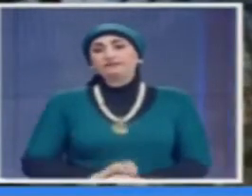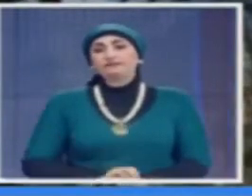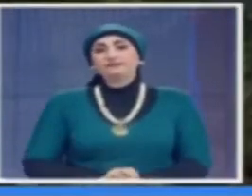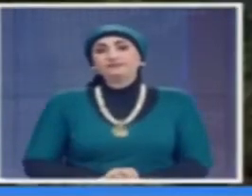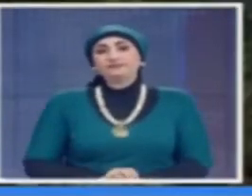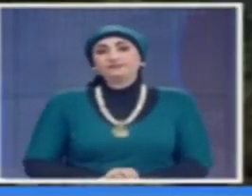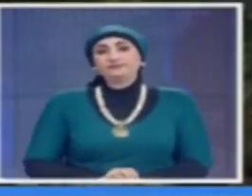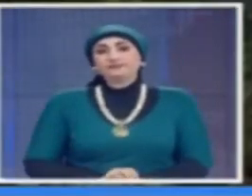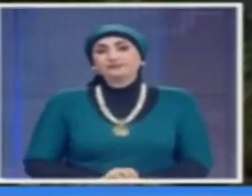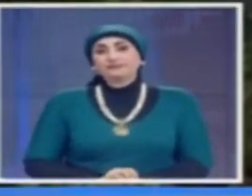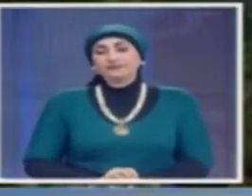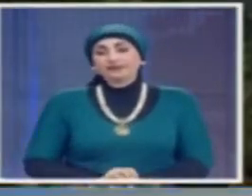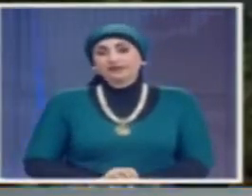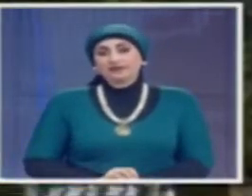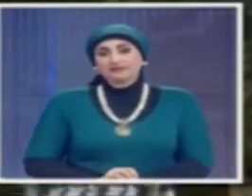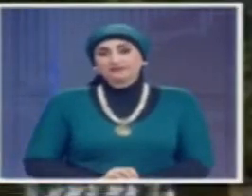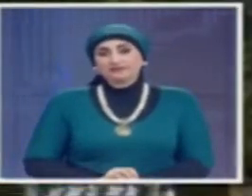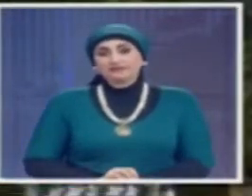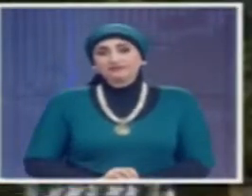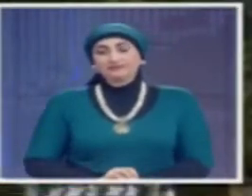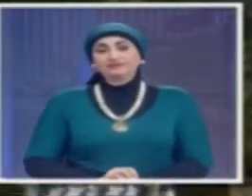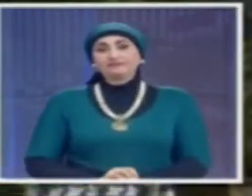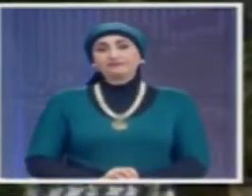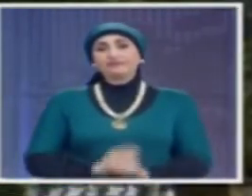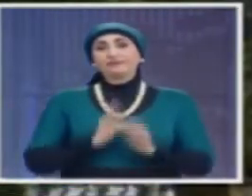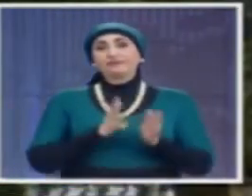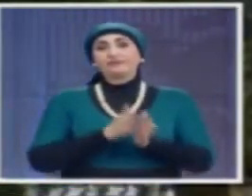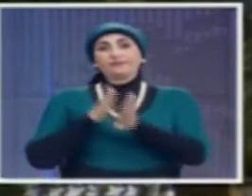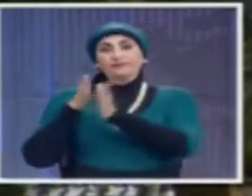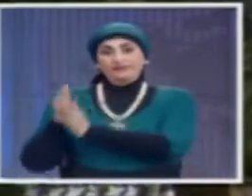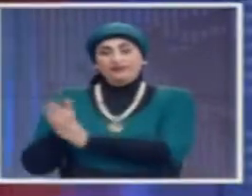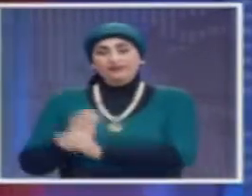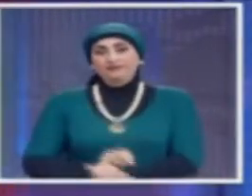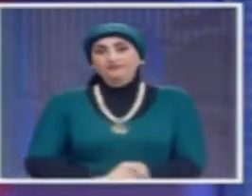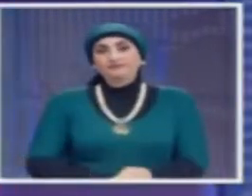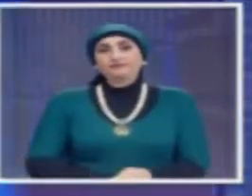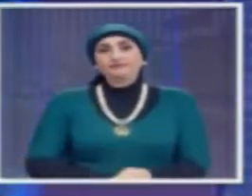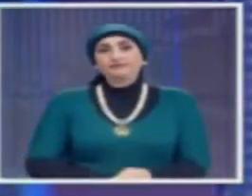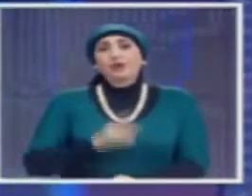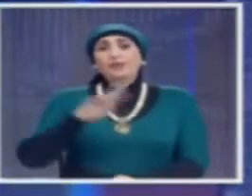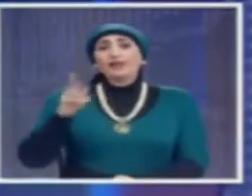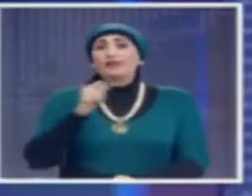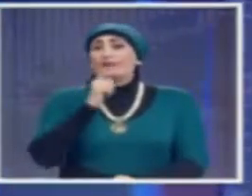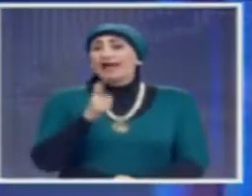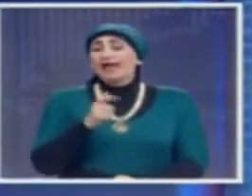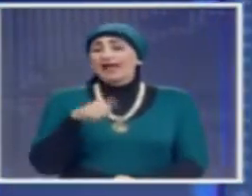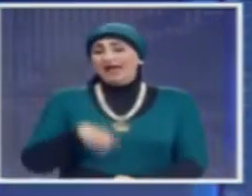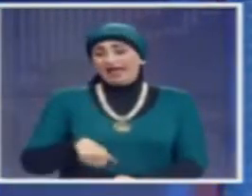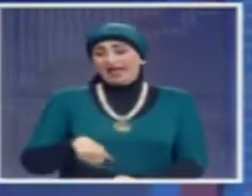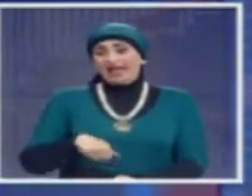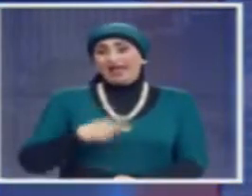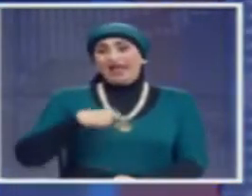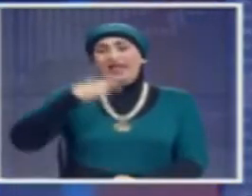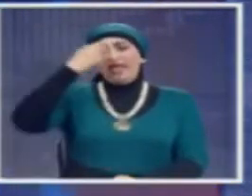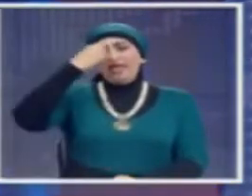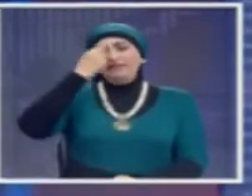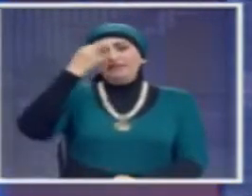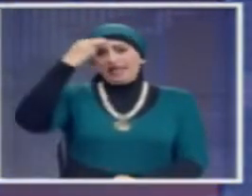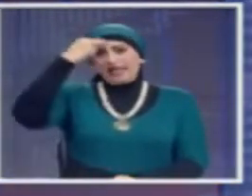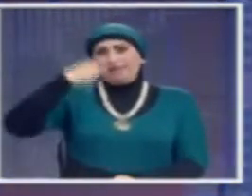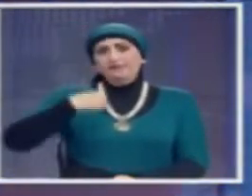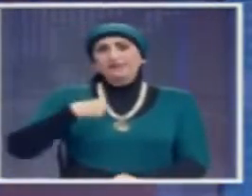بريطانيا وروسيا وفرنسا وإسبانيا. من جانبها أعلنت المكسيك